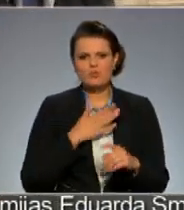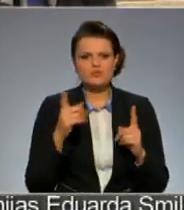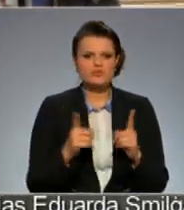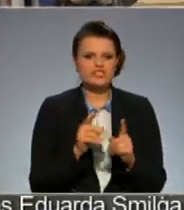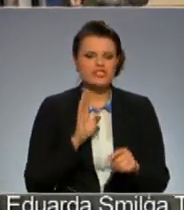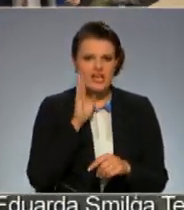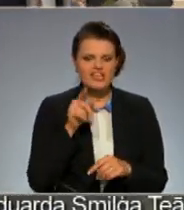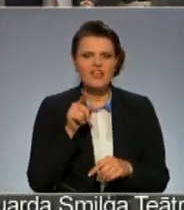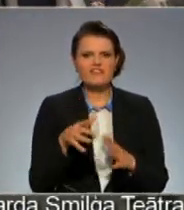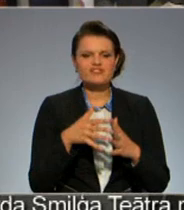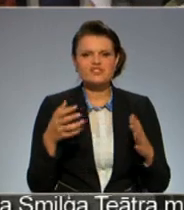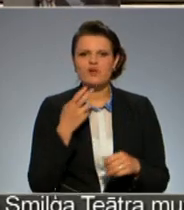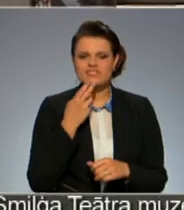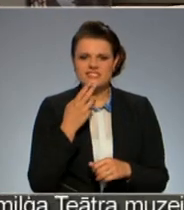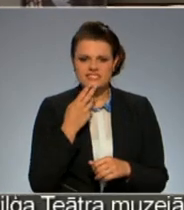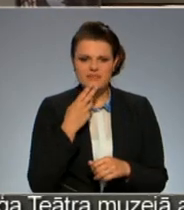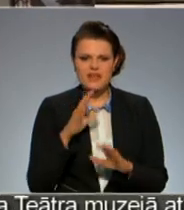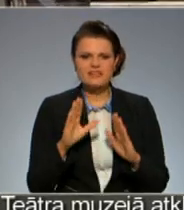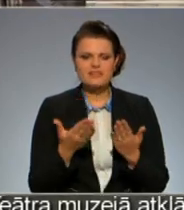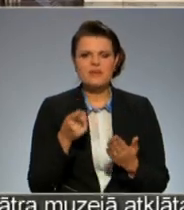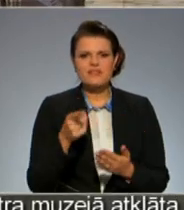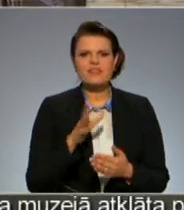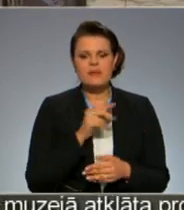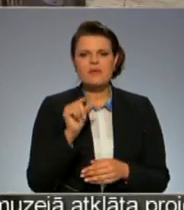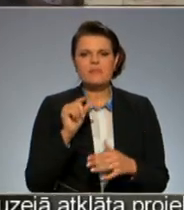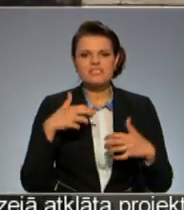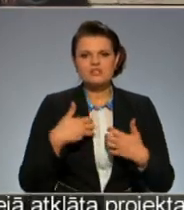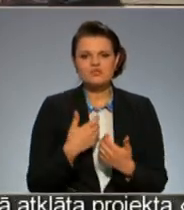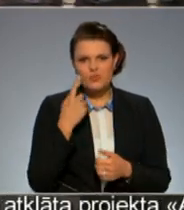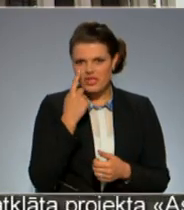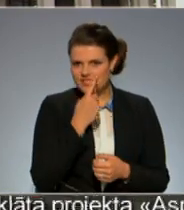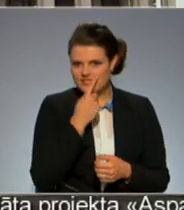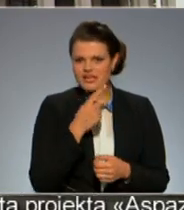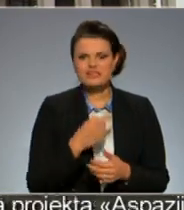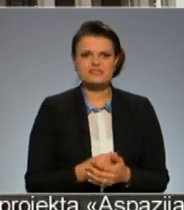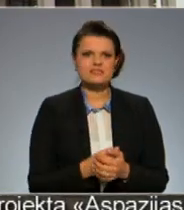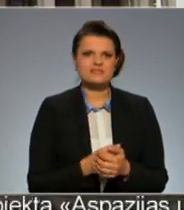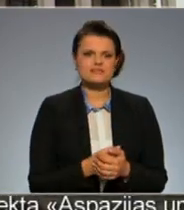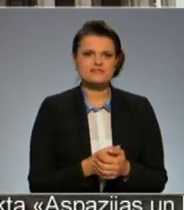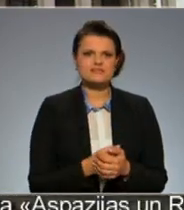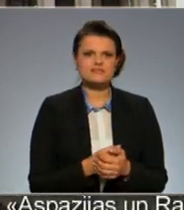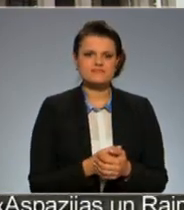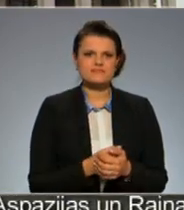rītā ivars daudz smējās taču viņam bija mazliet skumjas acis daira āboliņa zigurts eicēns no ņujorkas